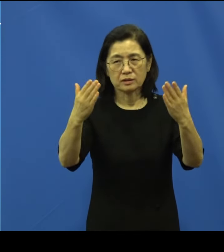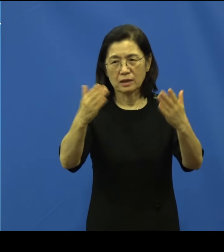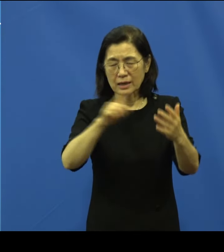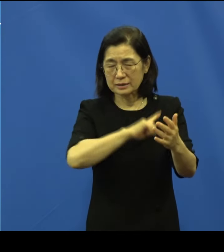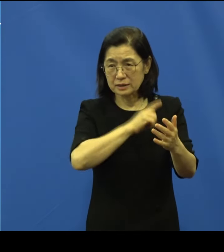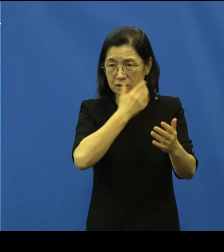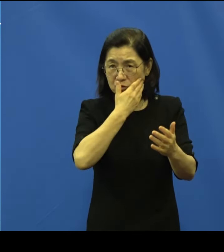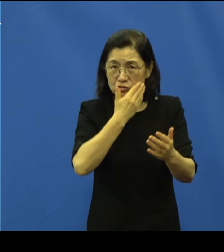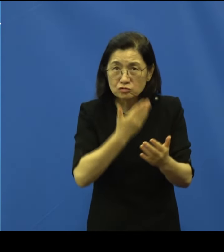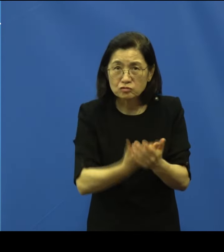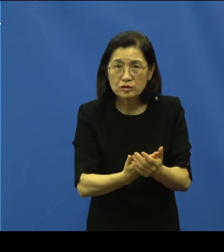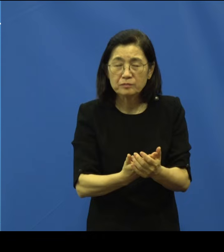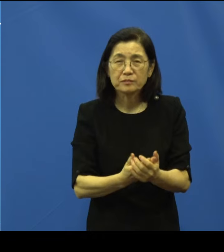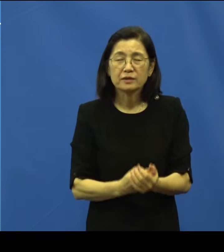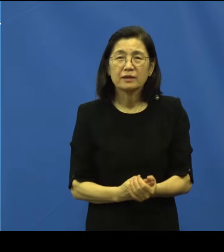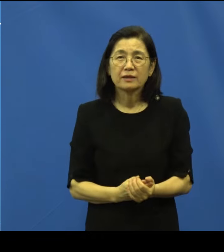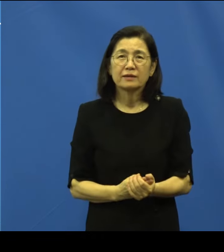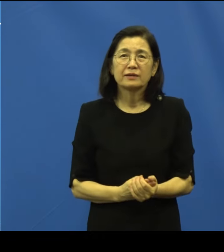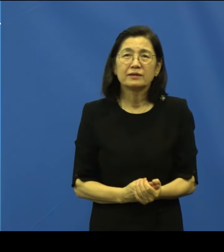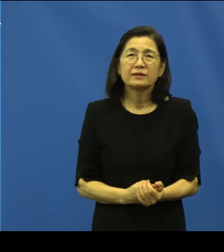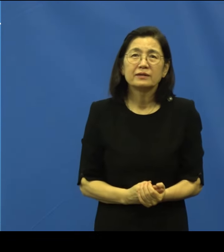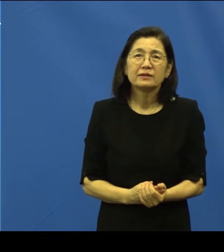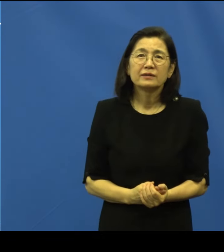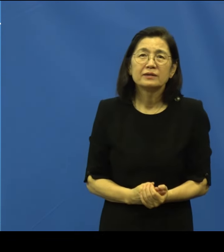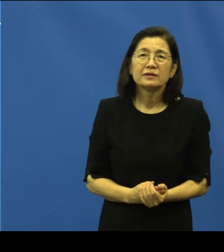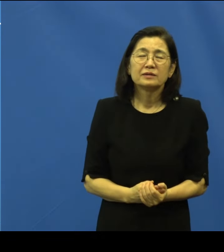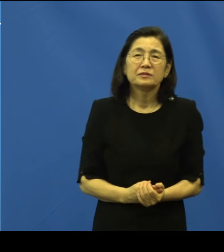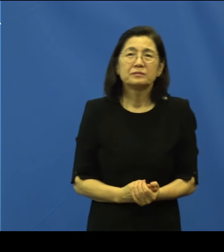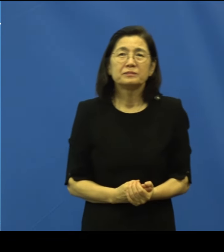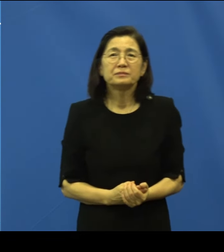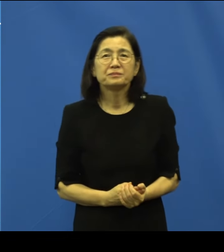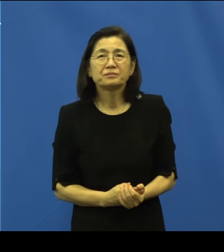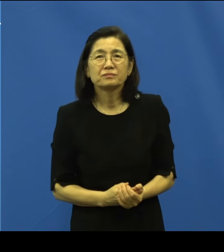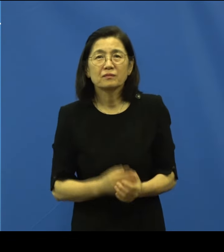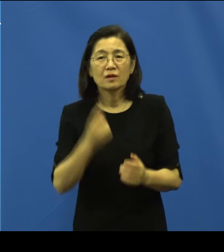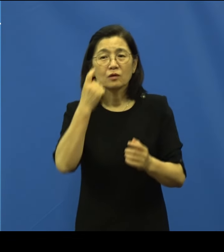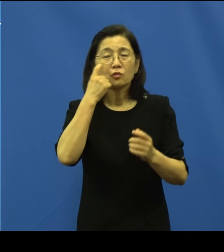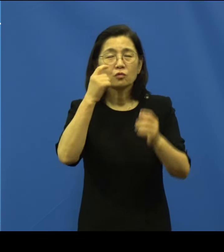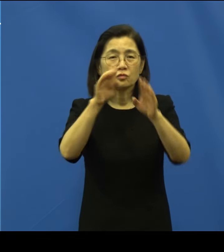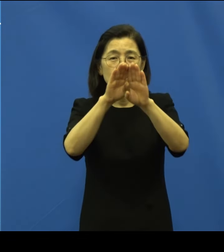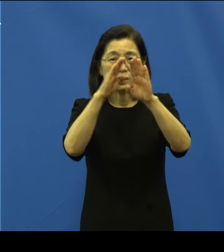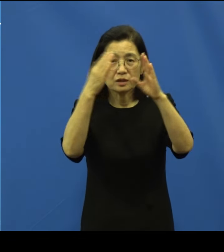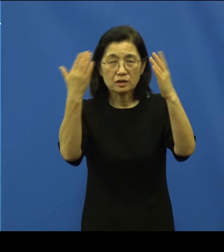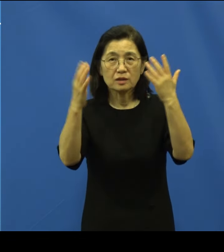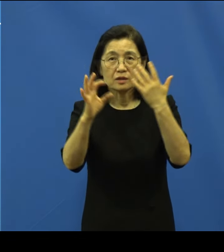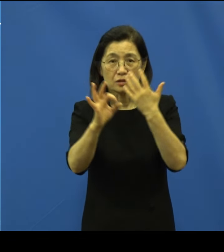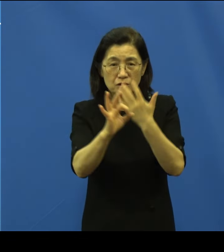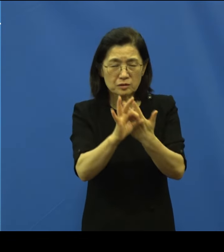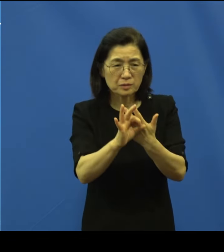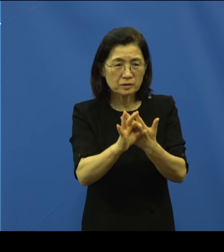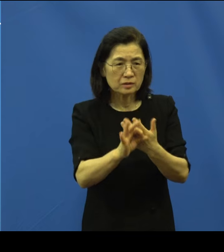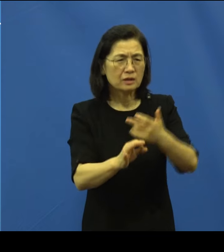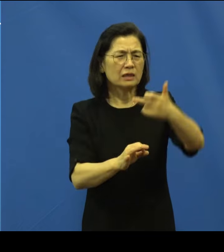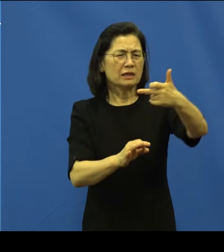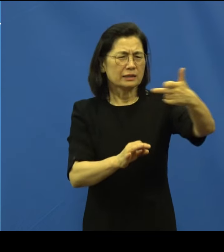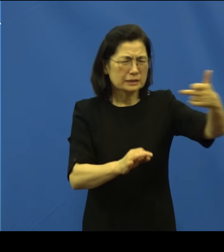전에는 큰 거는 큰 거고 작은 거는 작은 거였어요. 근데 눈이 열리니까 전에는 크게 보이던 게 조그만해 보이는